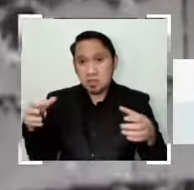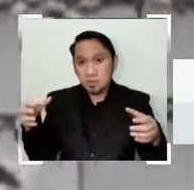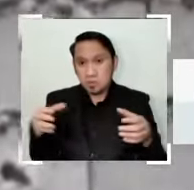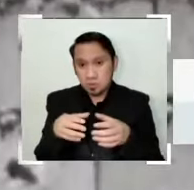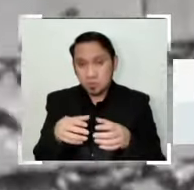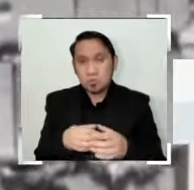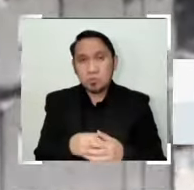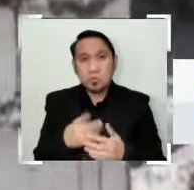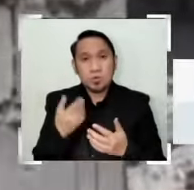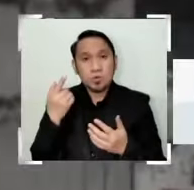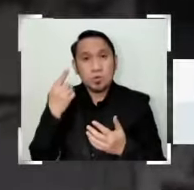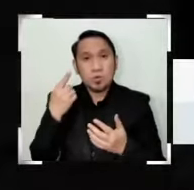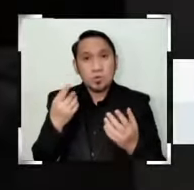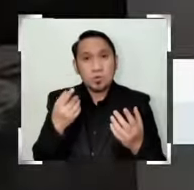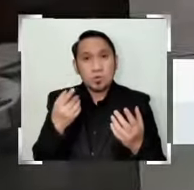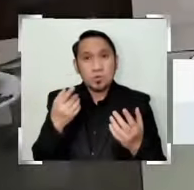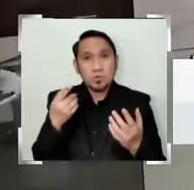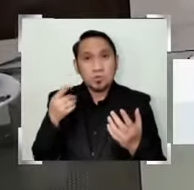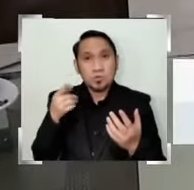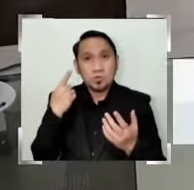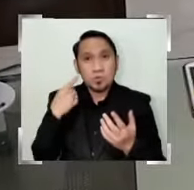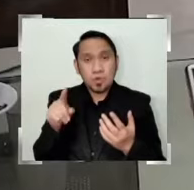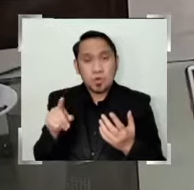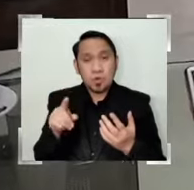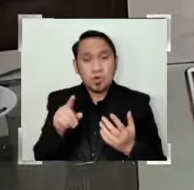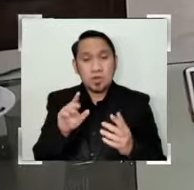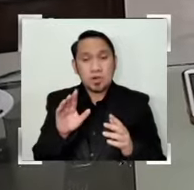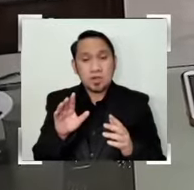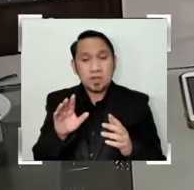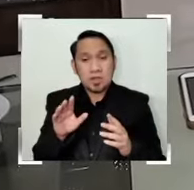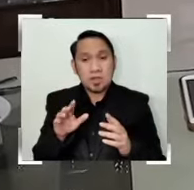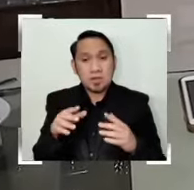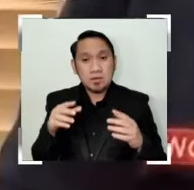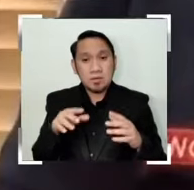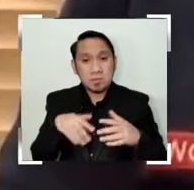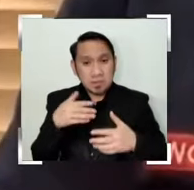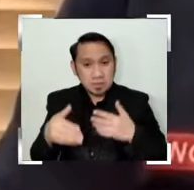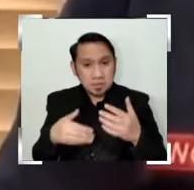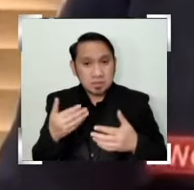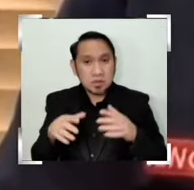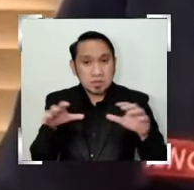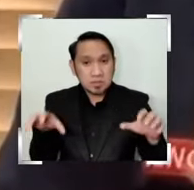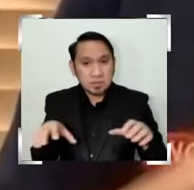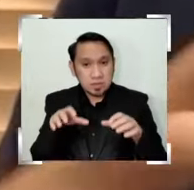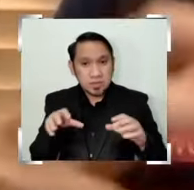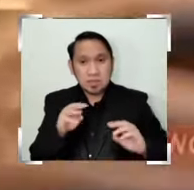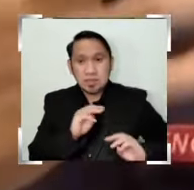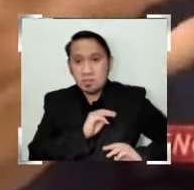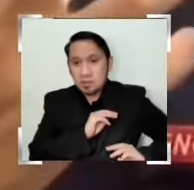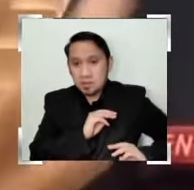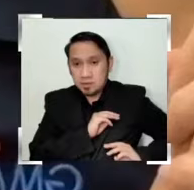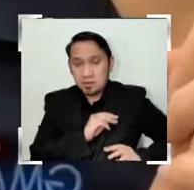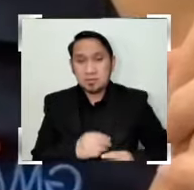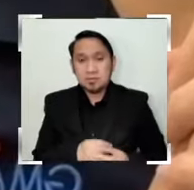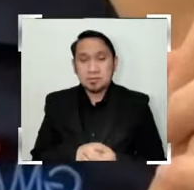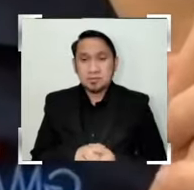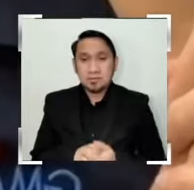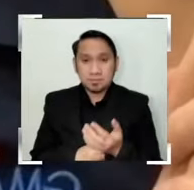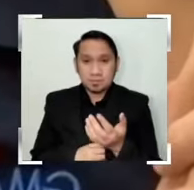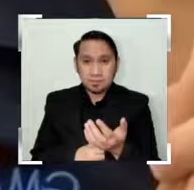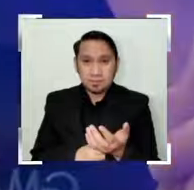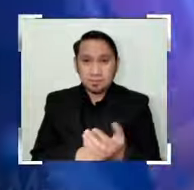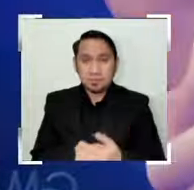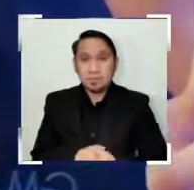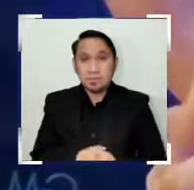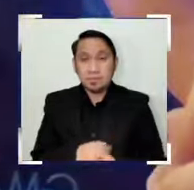counter-terrorism operations ng militar. Para sa GMA Integrated News, Maki Pulido. Ako si Marisol Abdurrahman. Kami ang